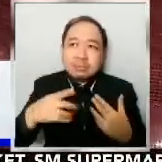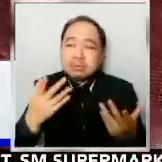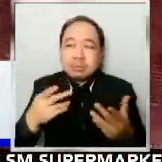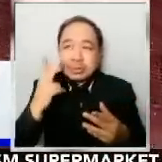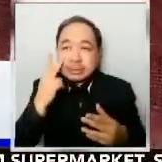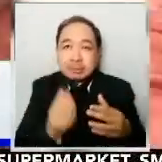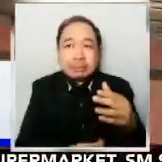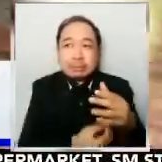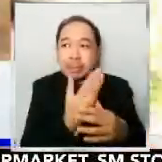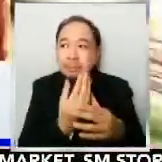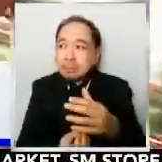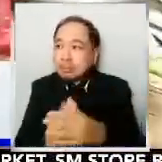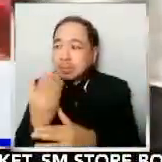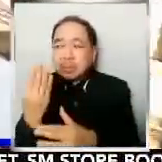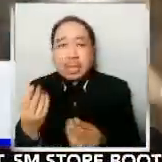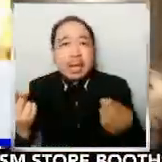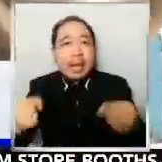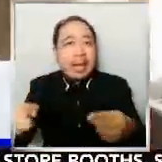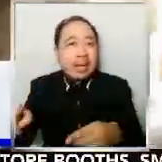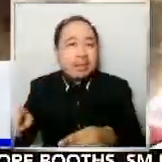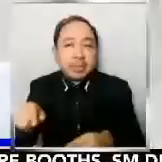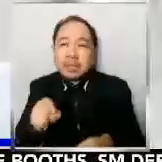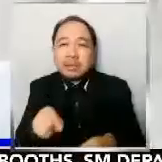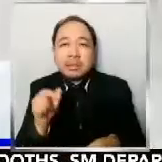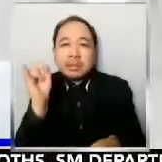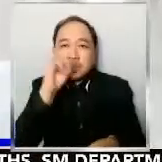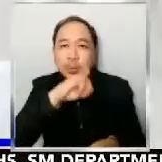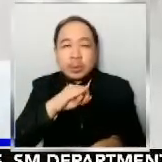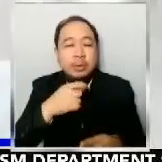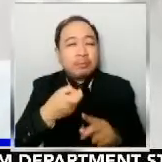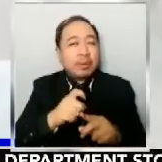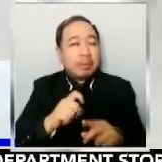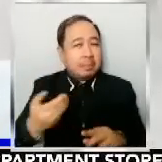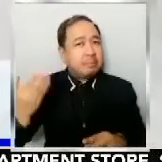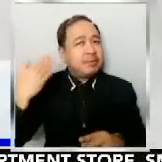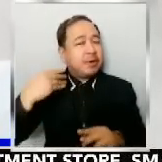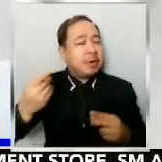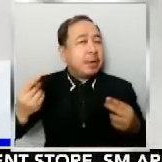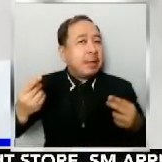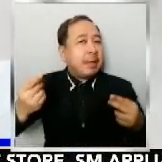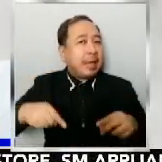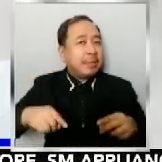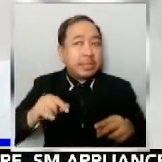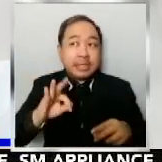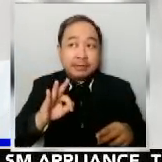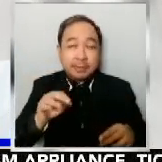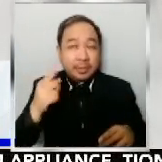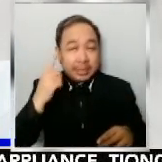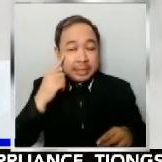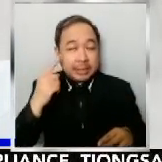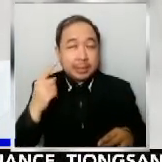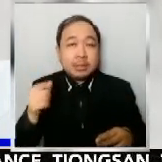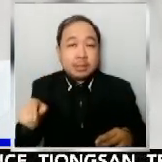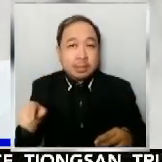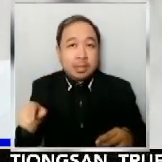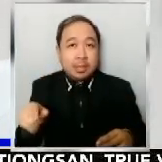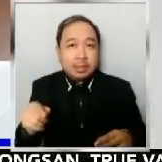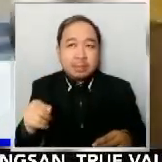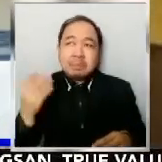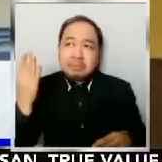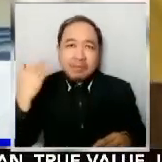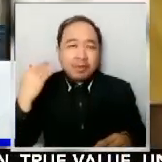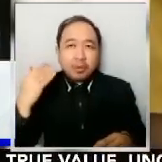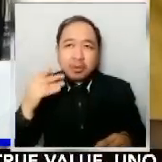mo, nangyayari nga. These are remnants of the previous, kung hindi man kami nagkamali, these are remnants of previous smuggled